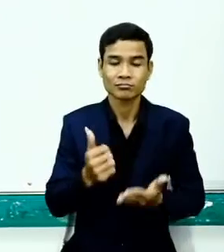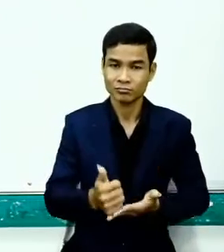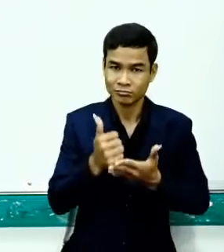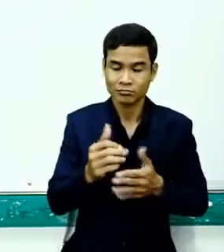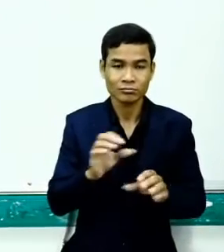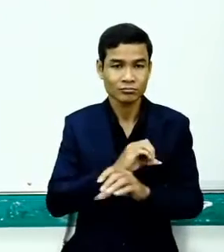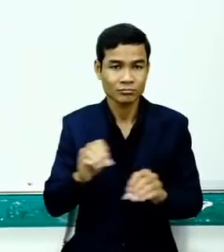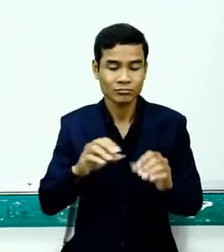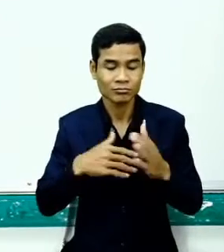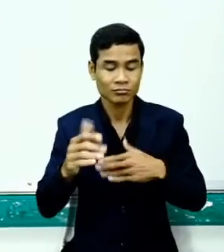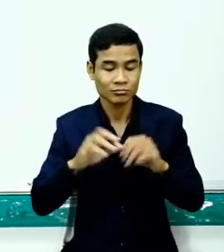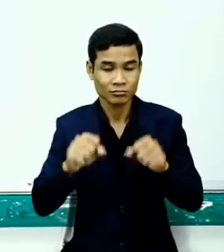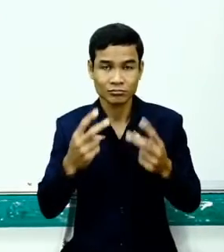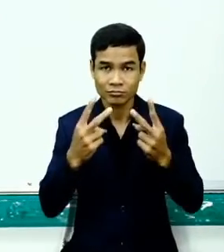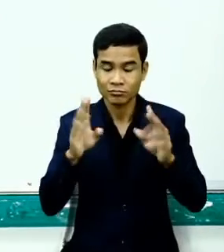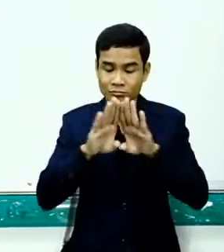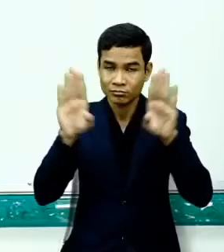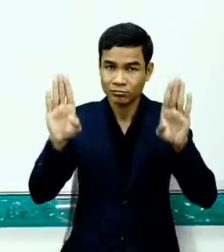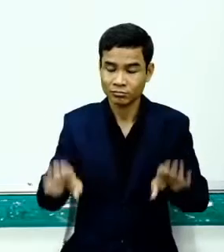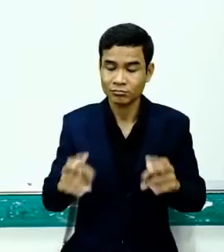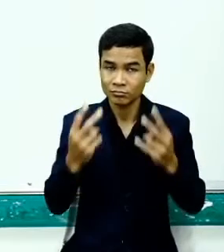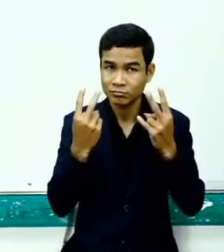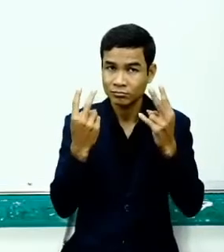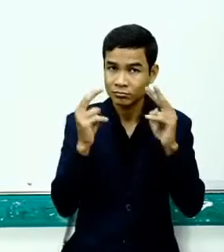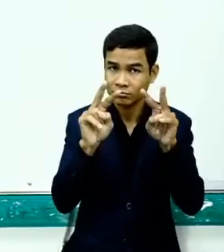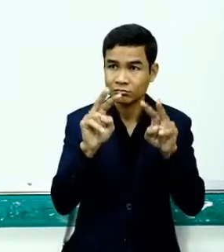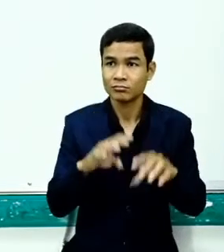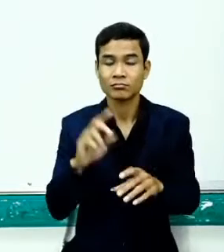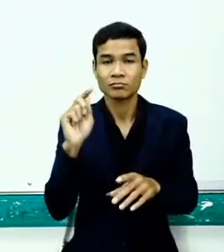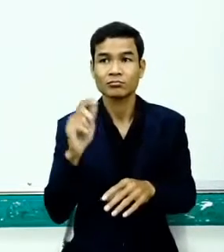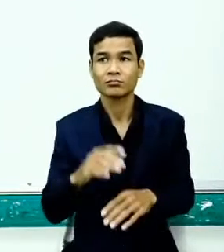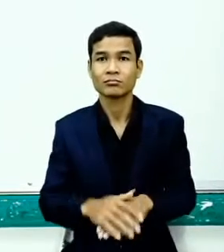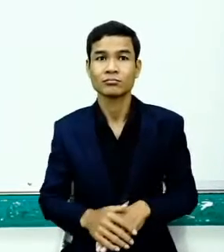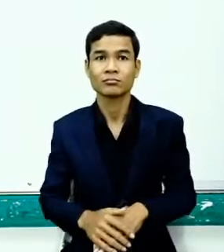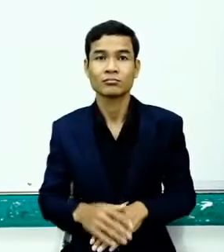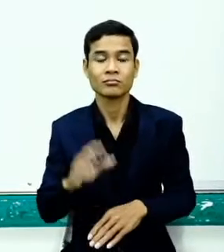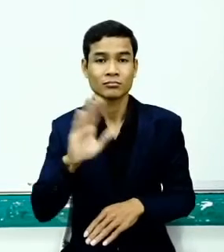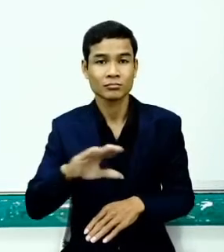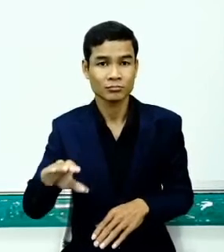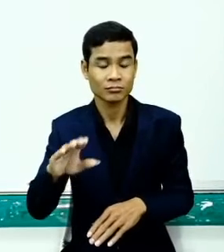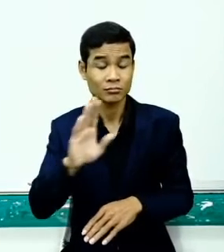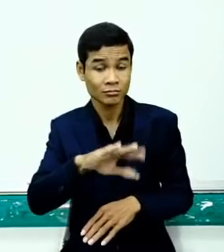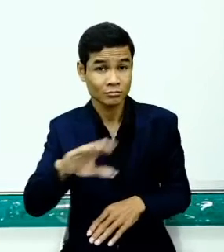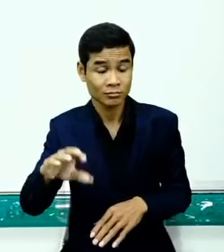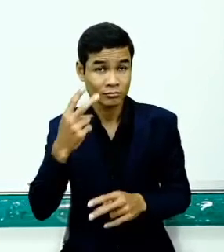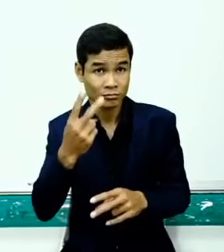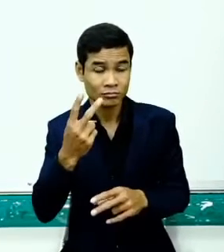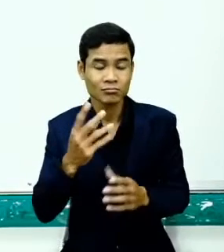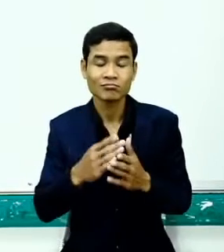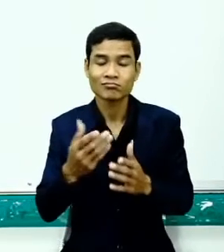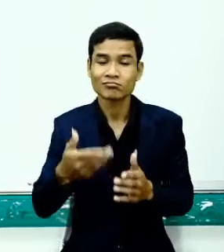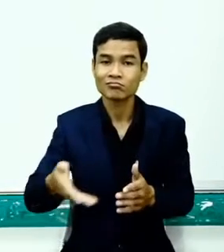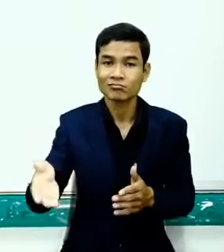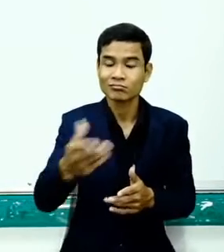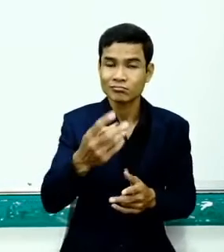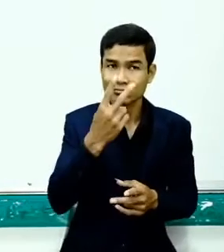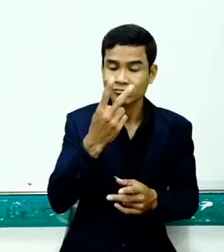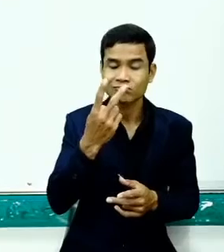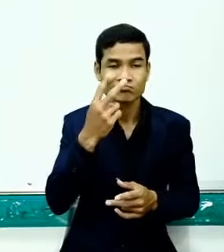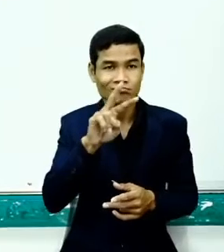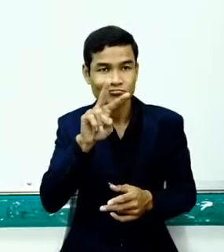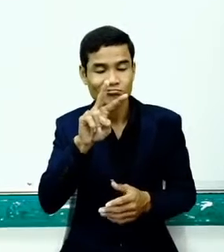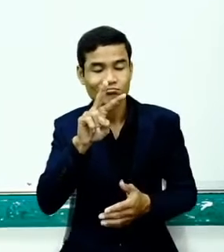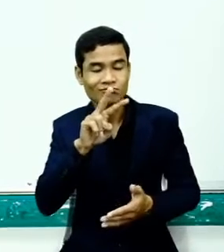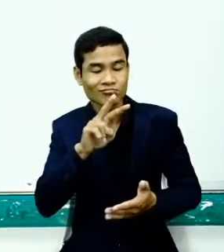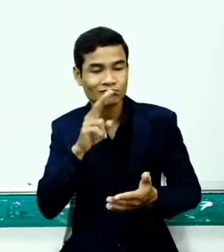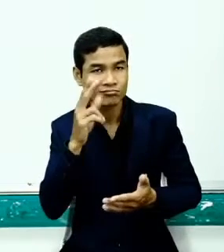ពនៅលើក្តារខៀនរួមជាមួយអ្នកគ្រូចាតោះឥឡូវនេះចូលកូនសង្កេតមើលមើលតើកូនឃើញមានអ្វីខ្លះដែរនៅក្នុង